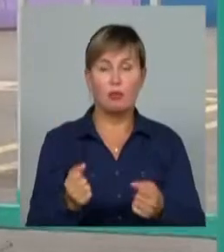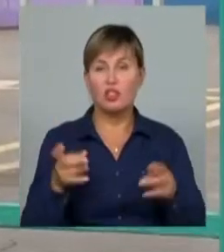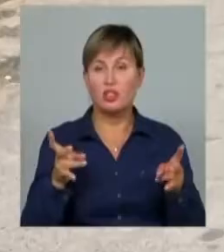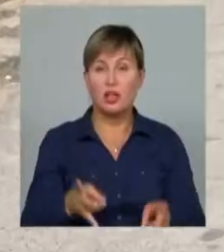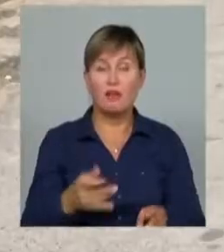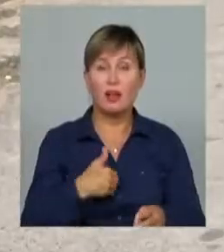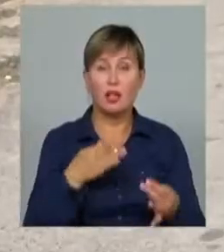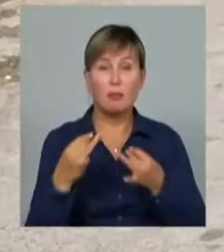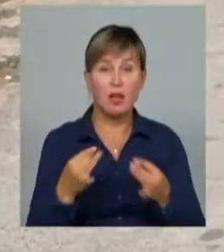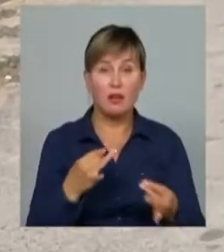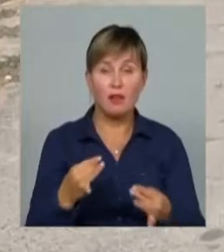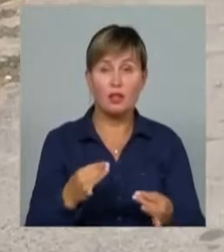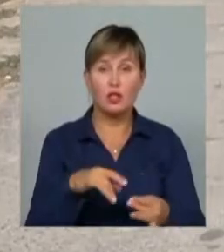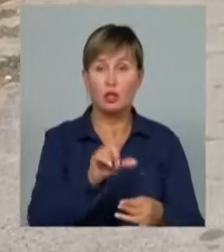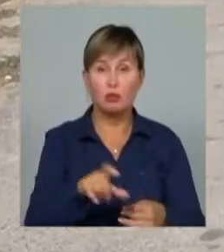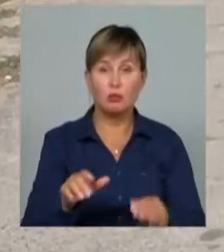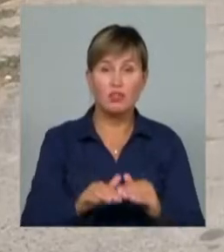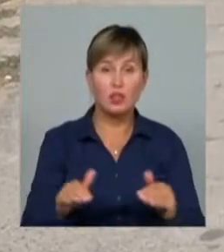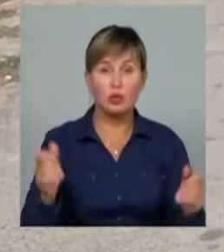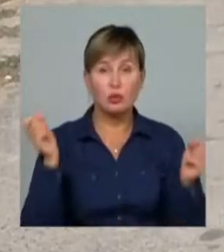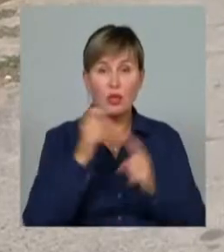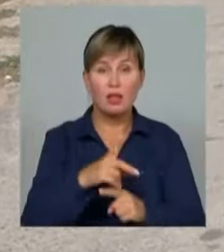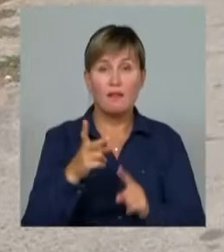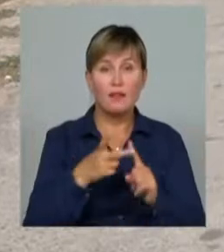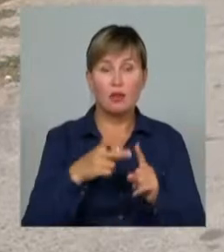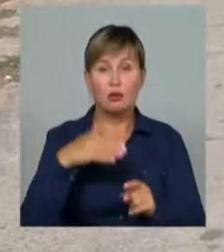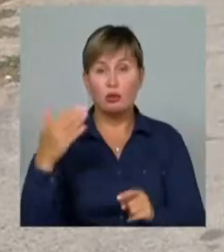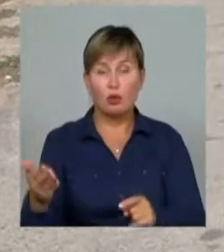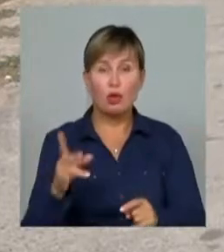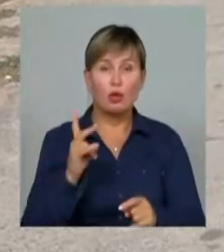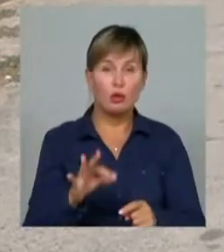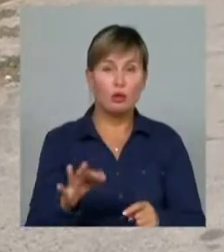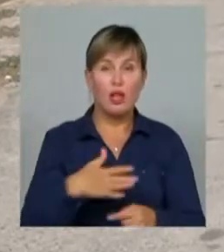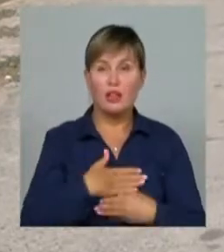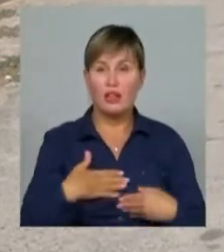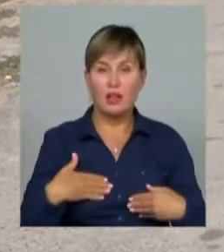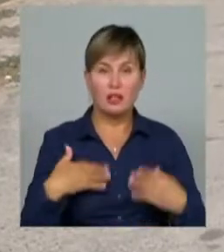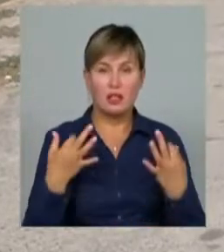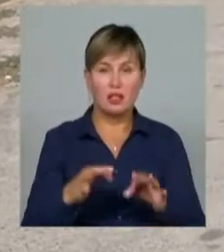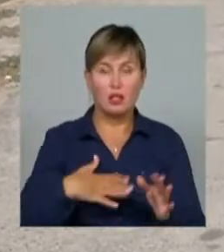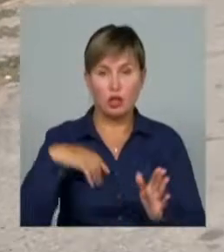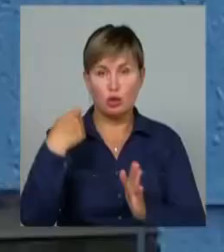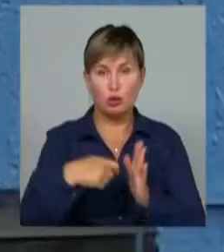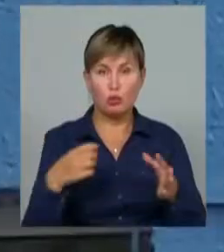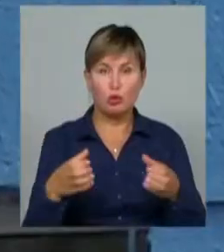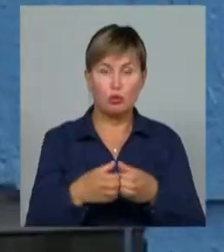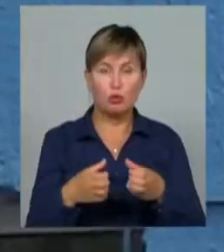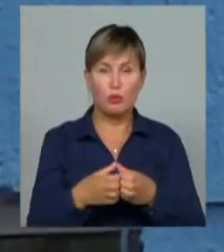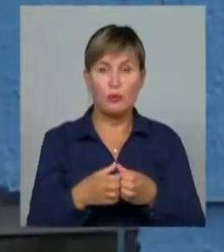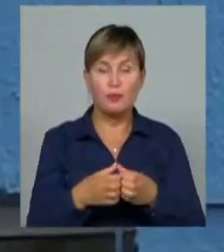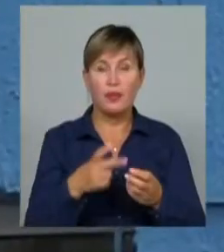хотели поговорить с сотрудниками учреждения, как бы узнать вторую сторону, но, увы, они не захотели запускать нашу съемочную группу.